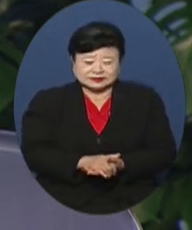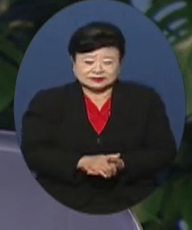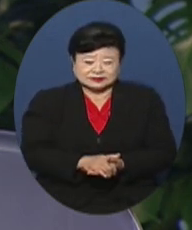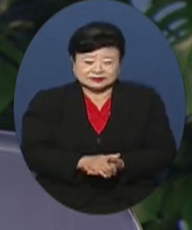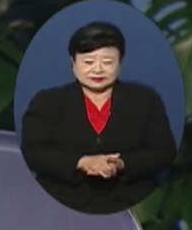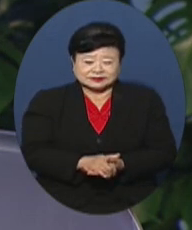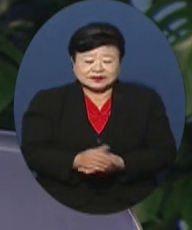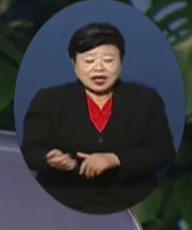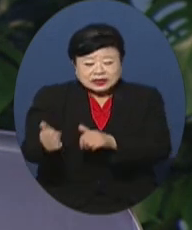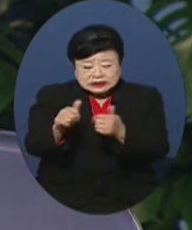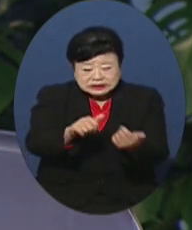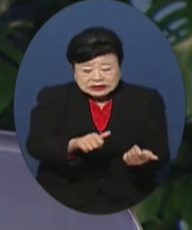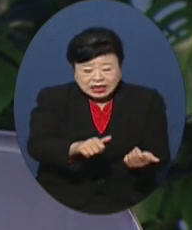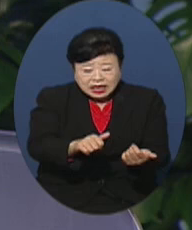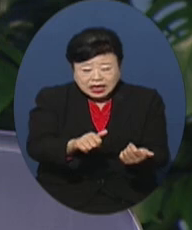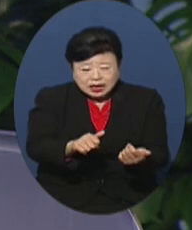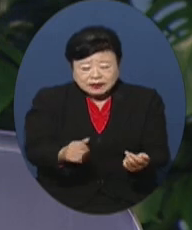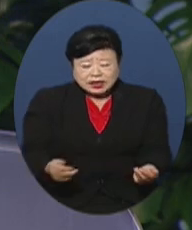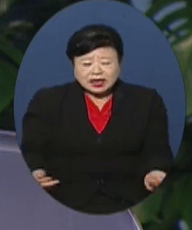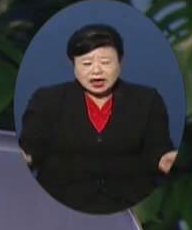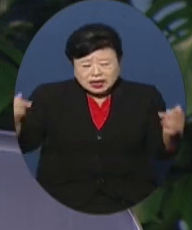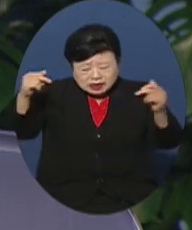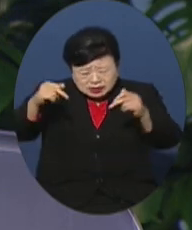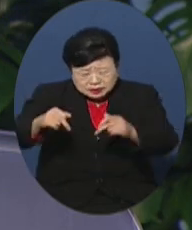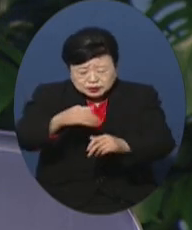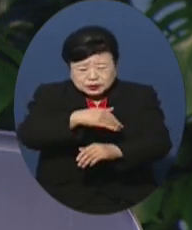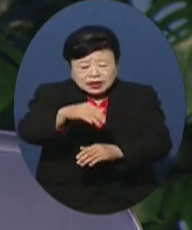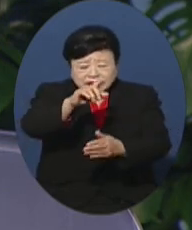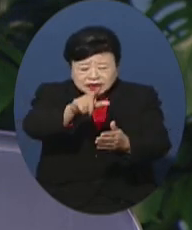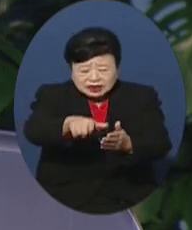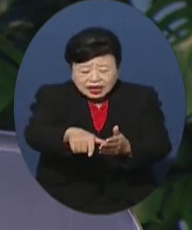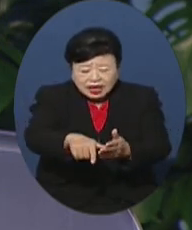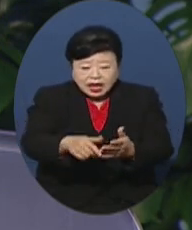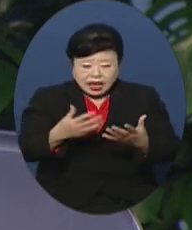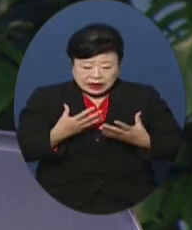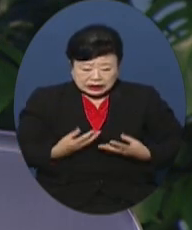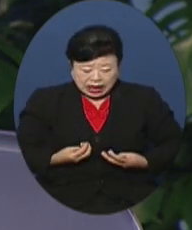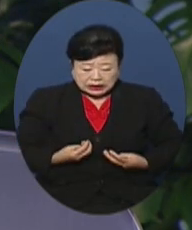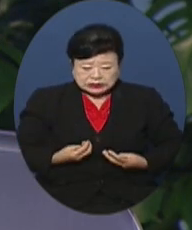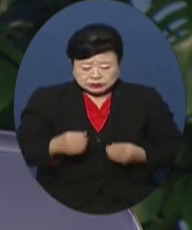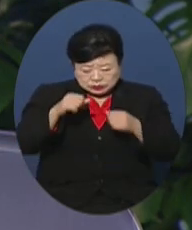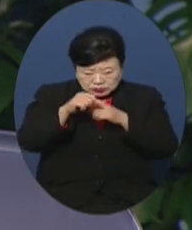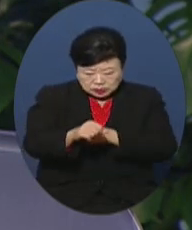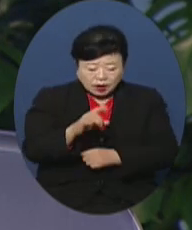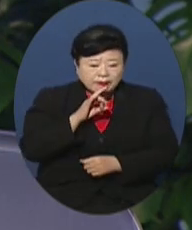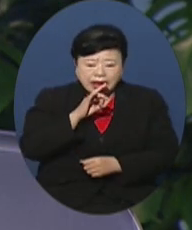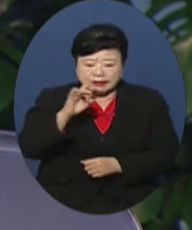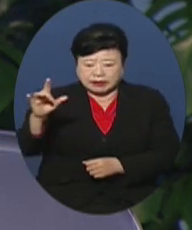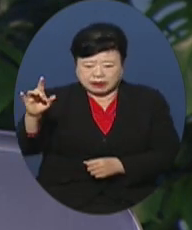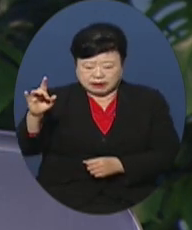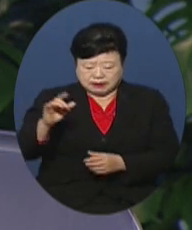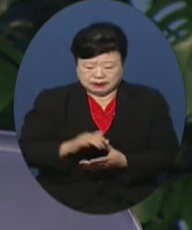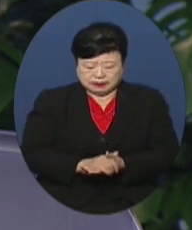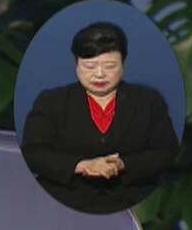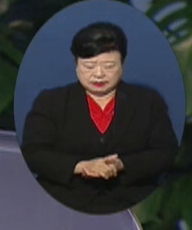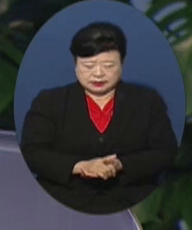하지만 사망의 음침한 골짜기를 지날 때 낙심하거나 좌절해서는 안 됩니다.